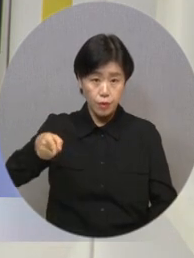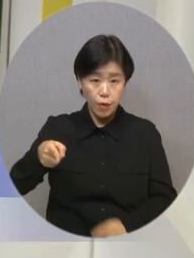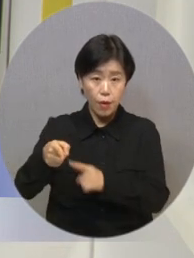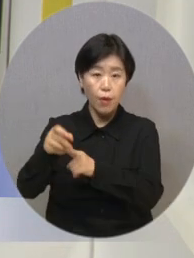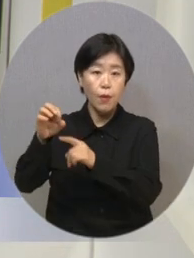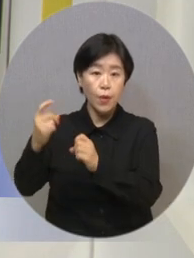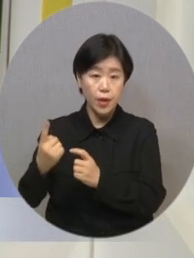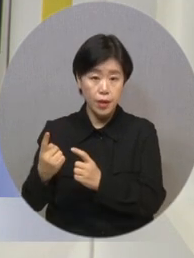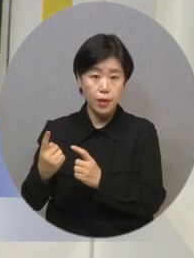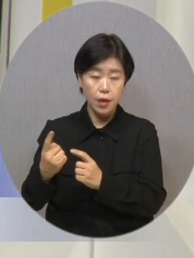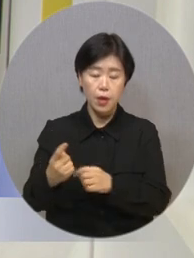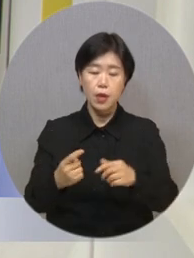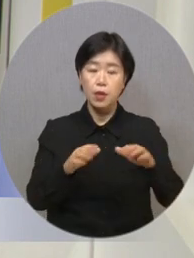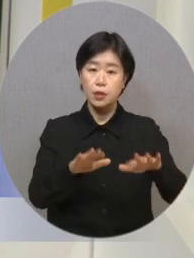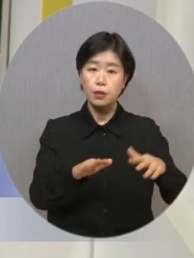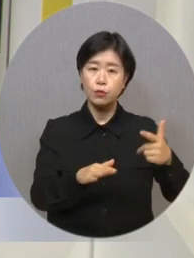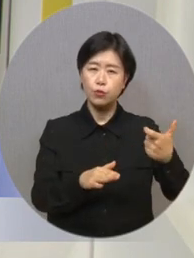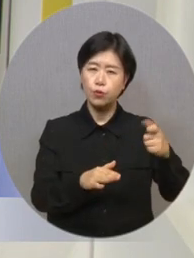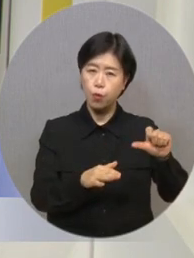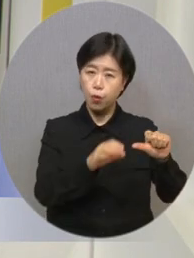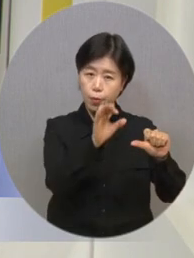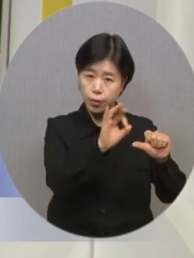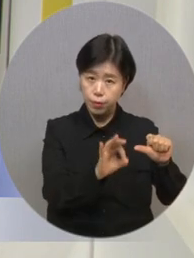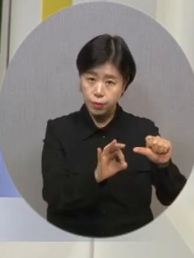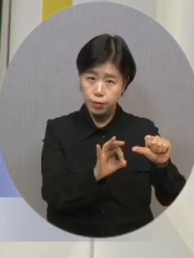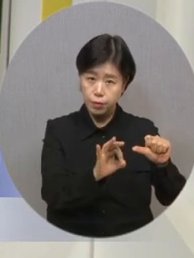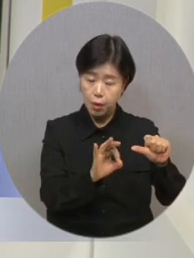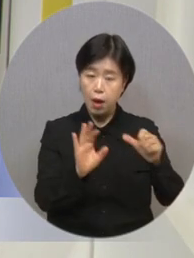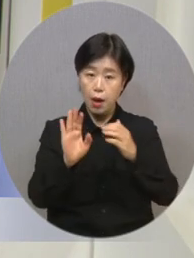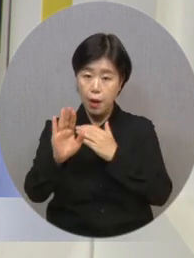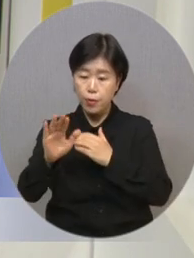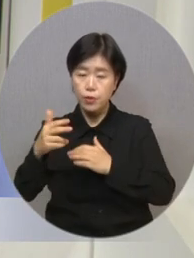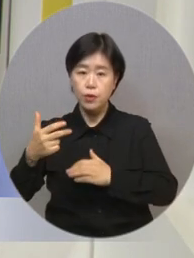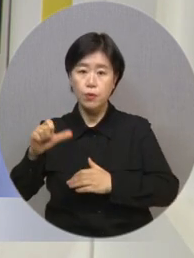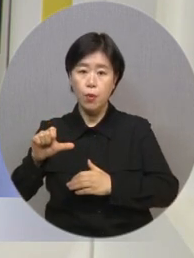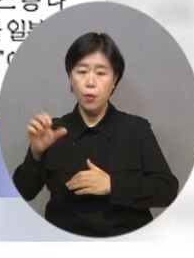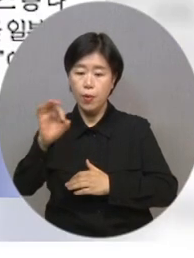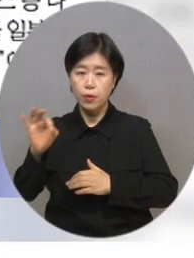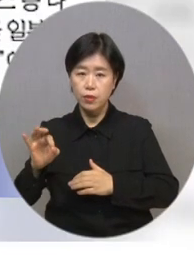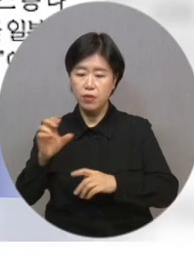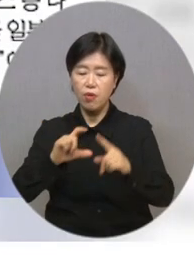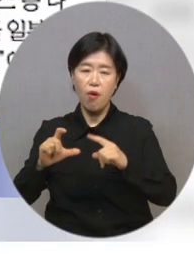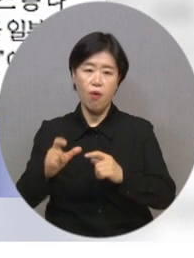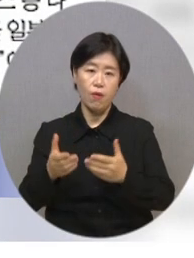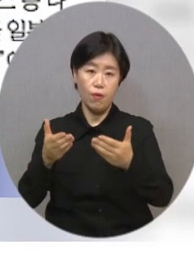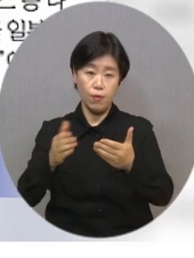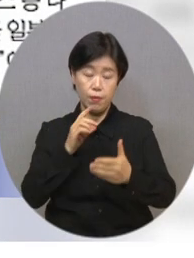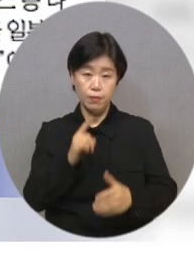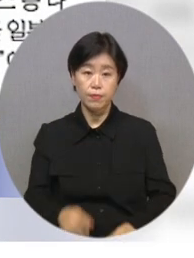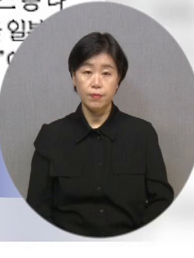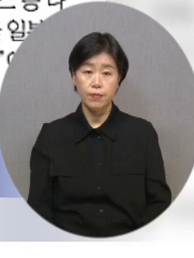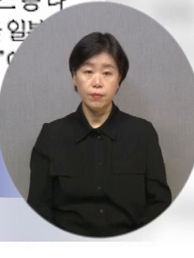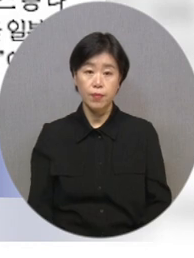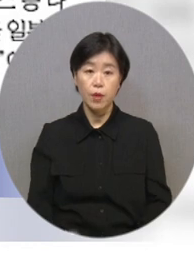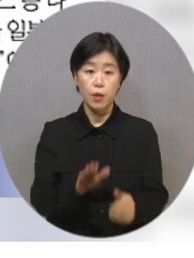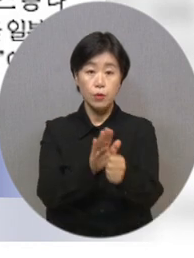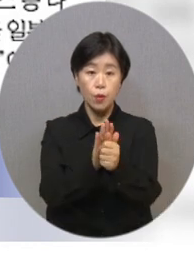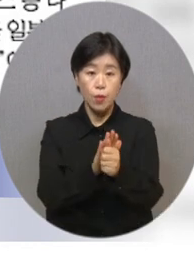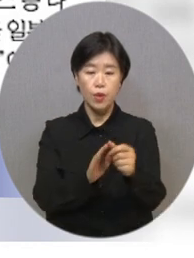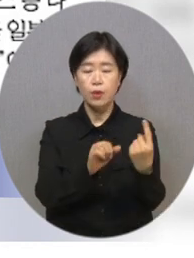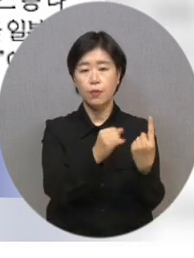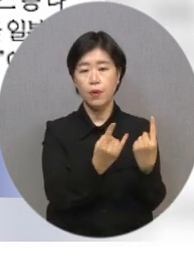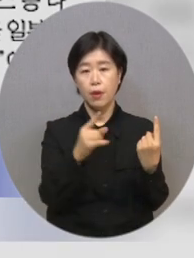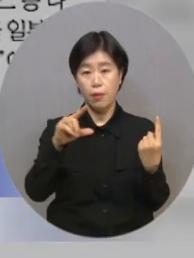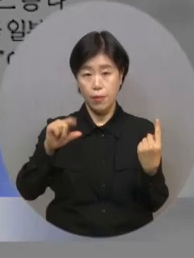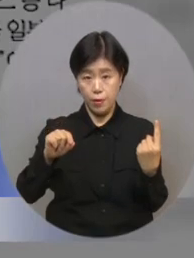기존 65% 75% 늘렸다는 기사가 실렸습니다 지원 금액은 1회 만 원으로